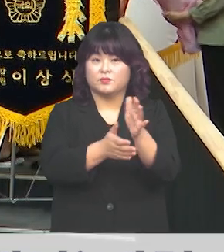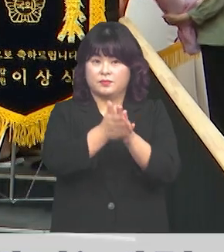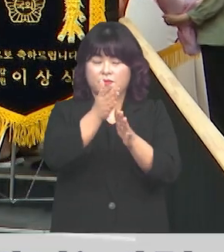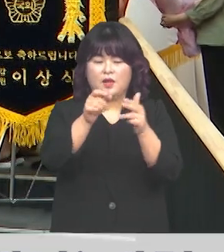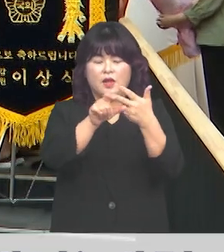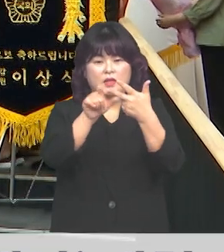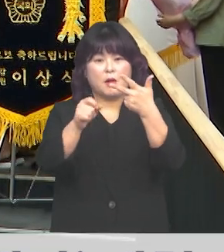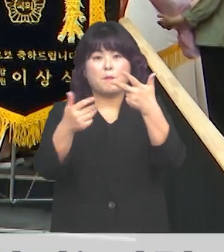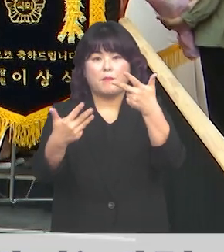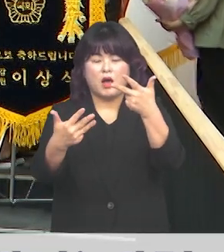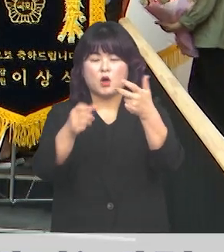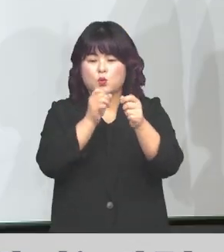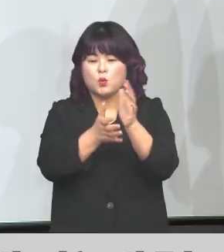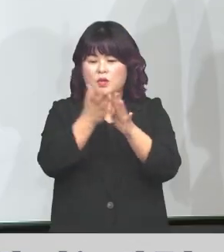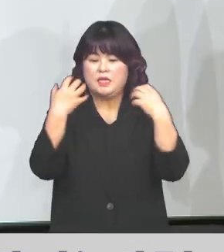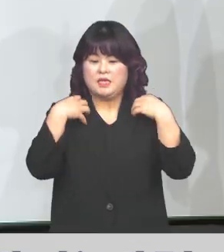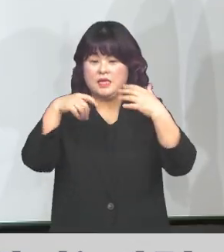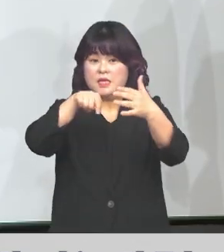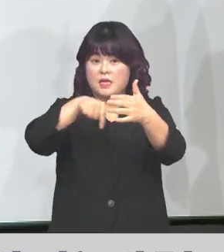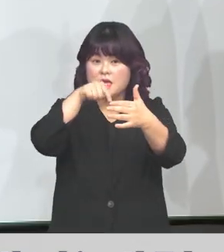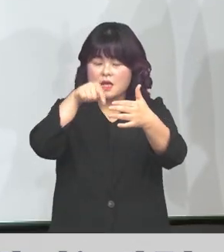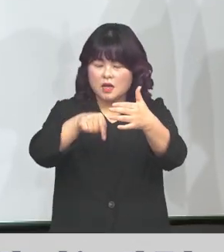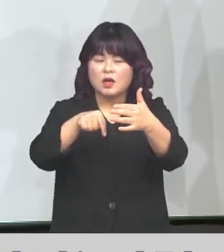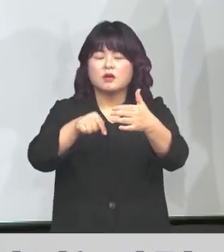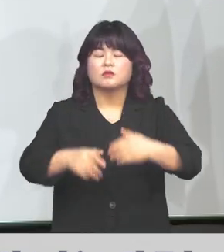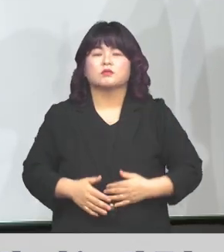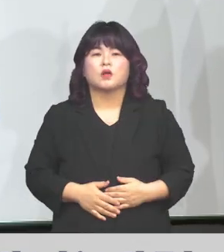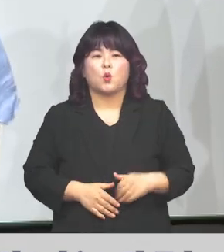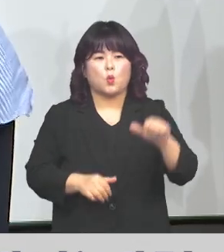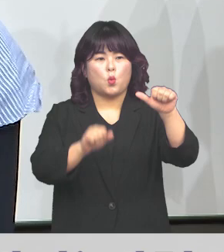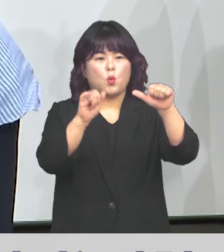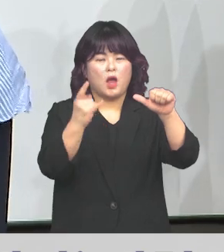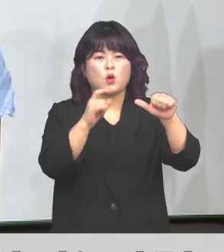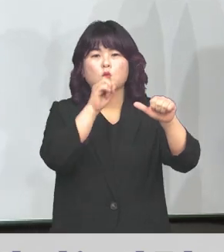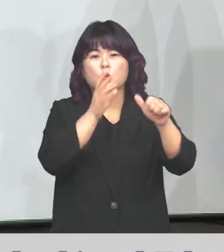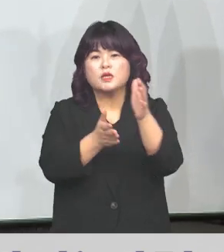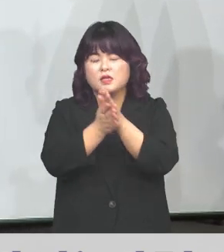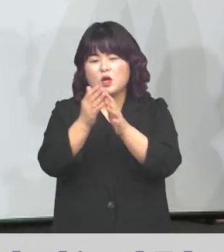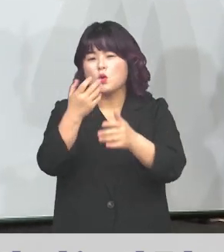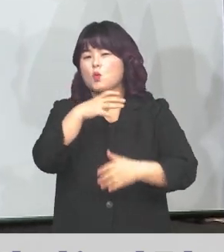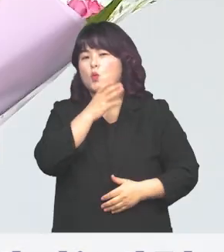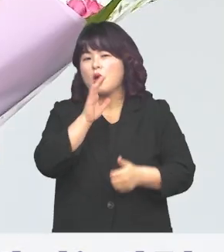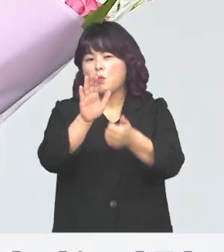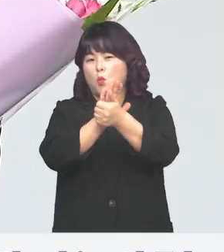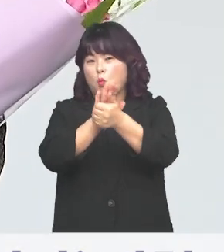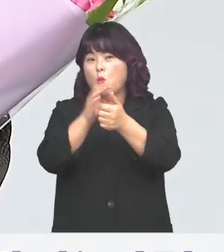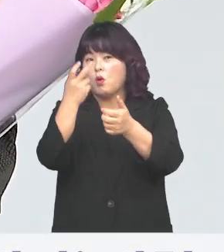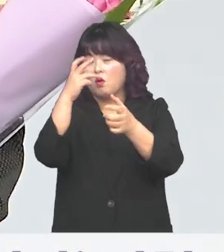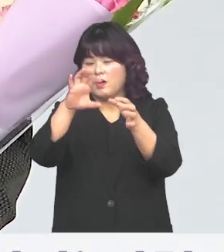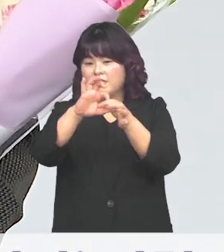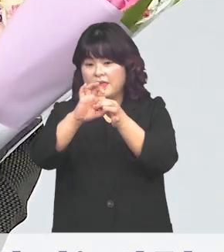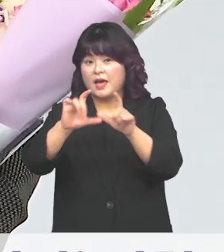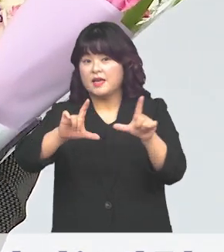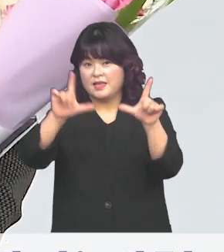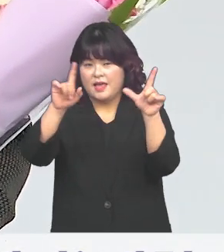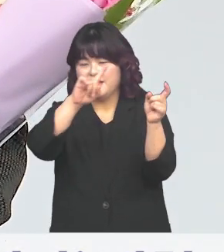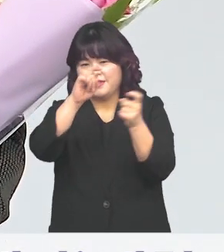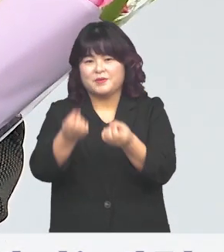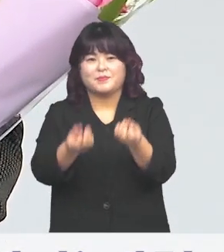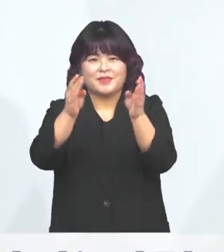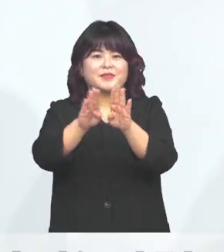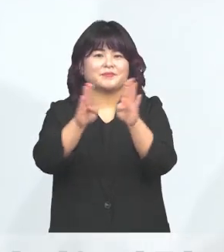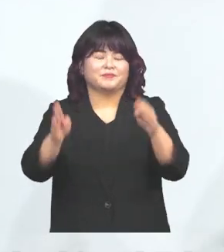용인 특례시는 지난 8일 시청 컨벤션홀에서 제5회 용인시 요양보호사의 날 기념행사를